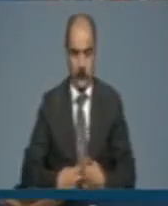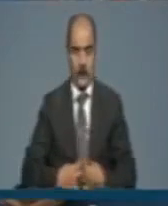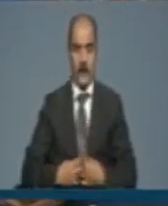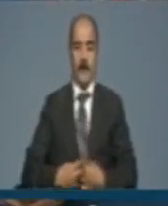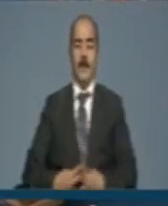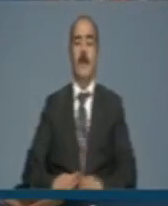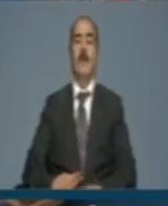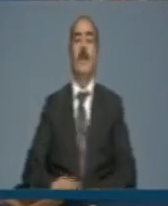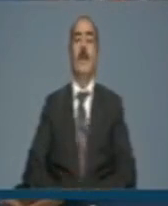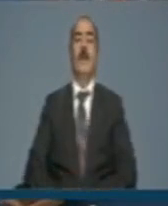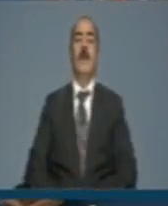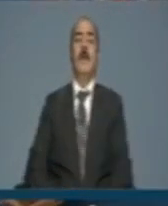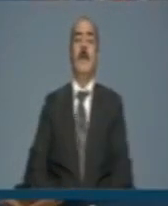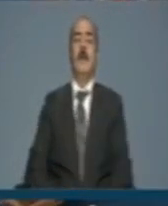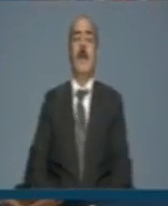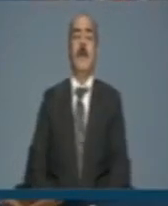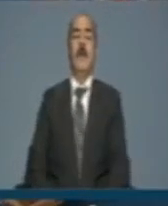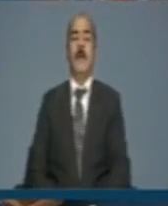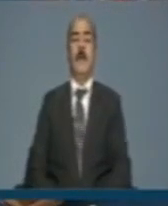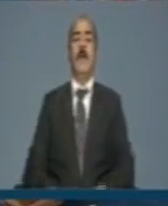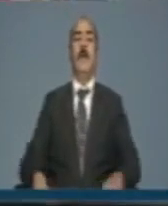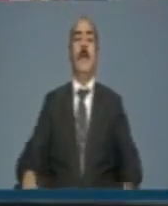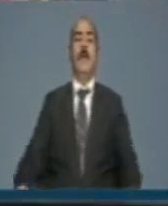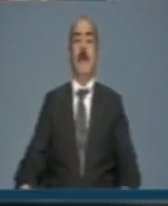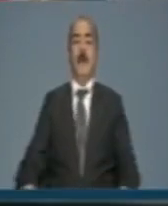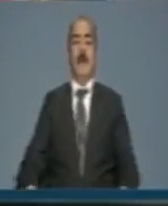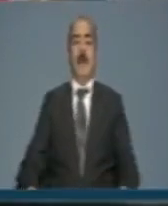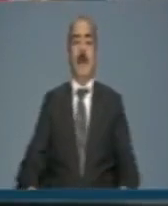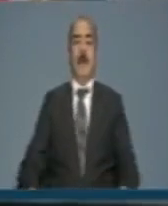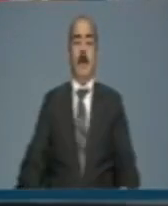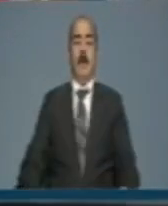Colleagues, chers collègues,